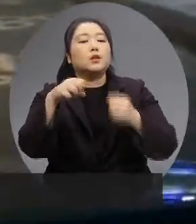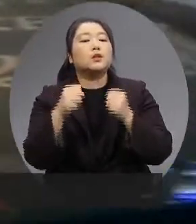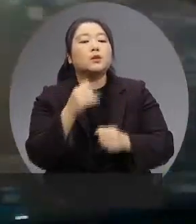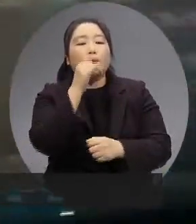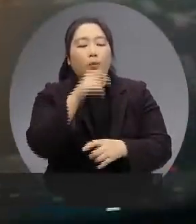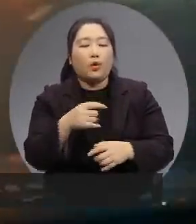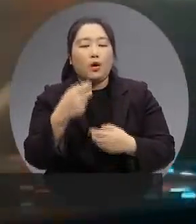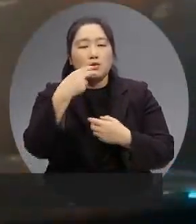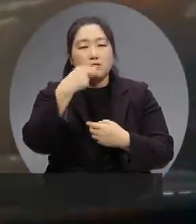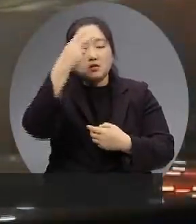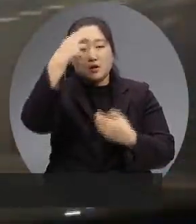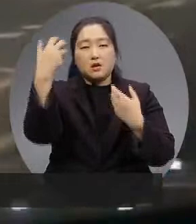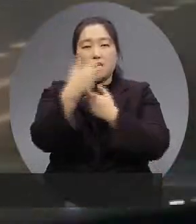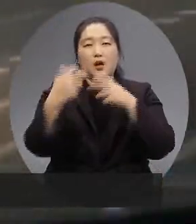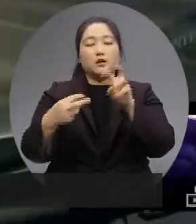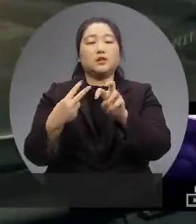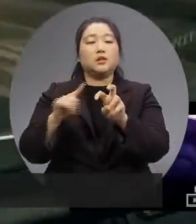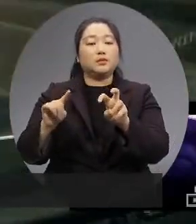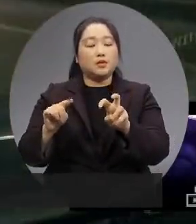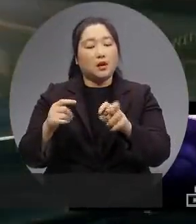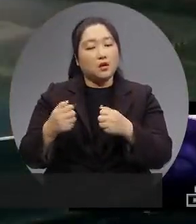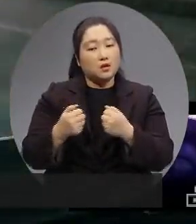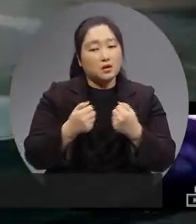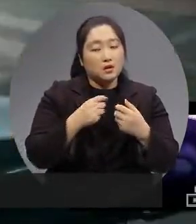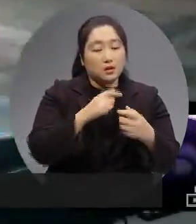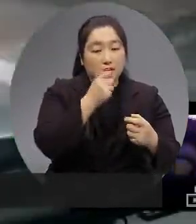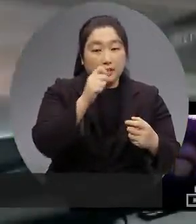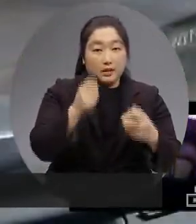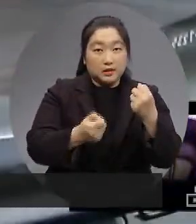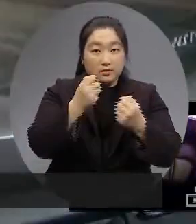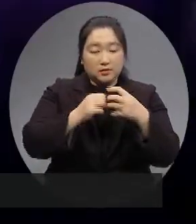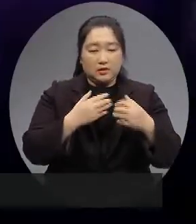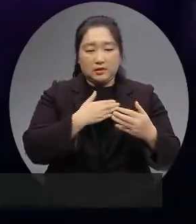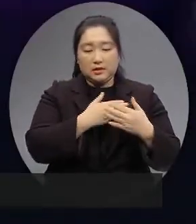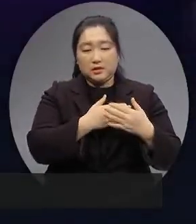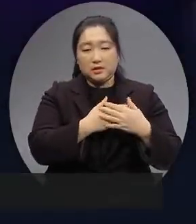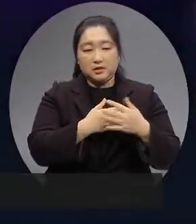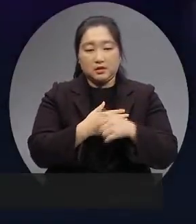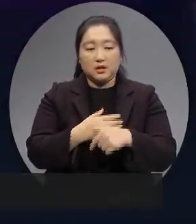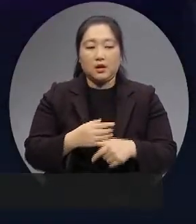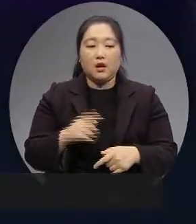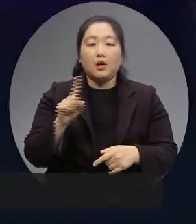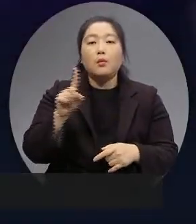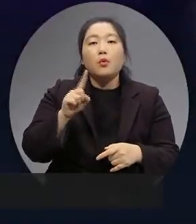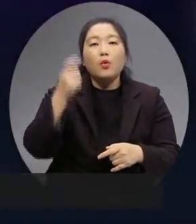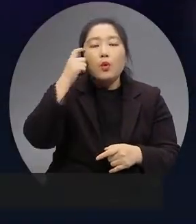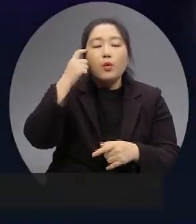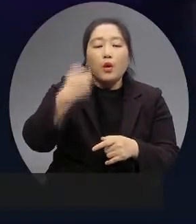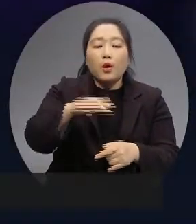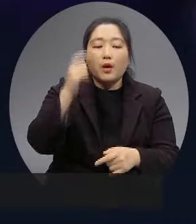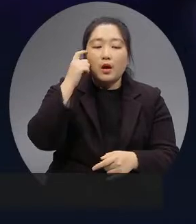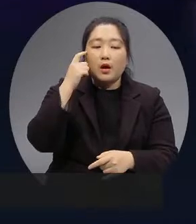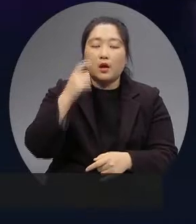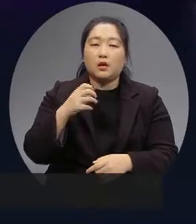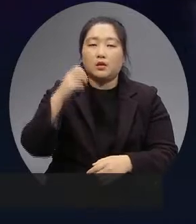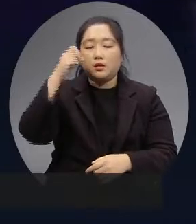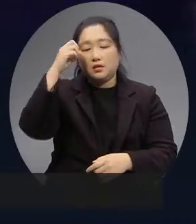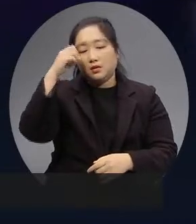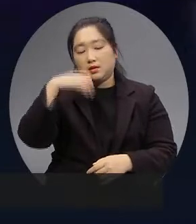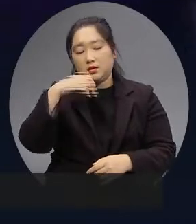술에 취한 20대 남성의 요구에 택시 기사는 긴장했습니다. 뭐하러 가시는 거죠?